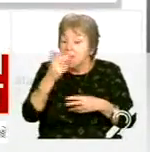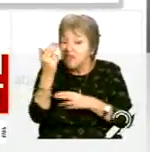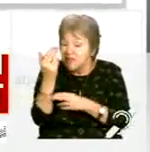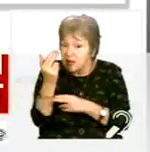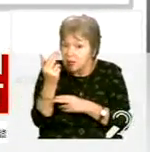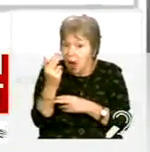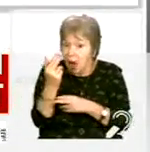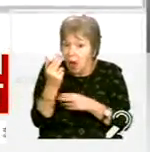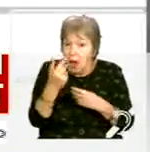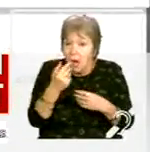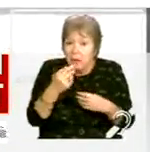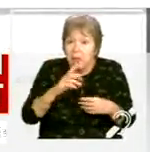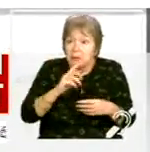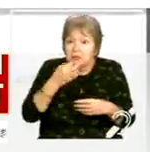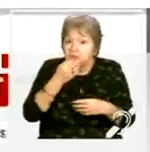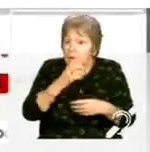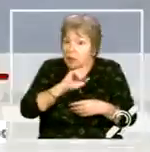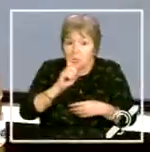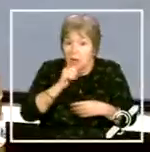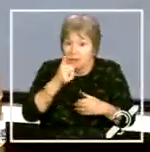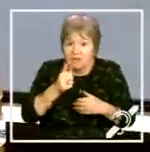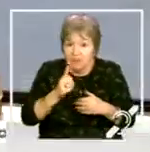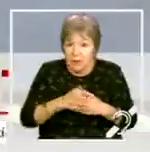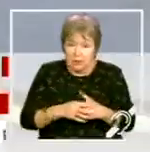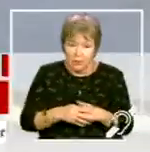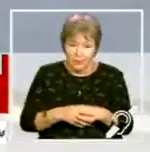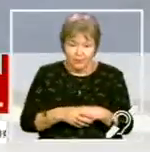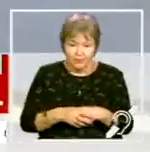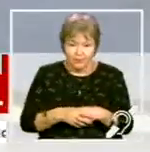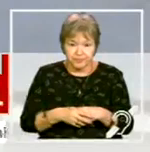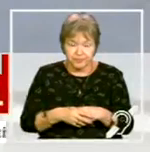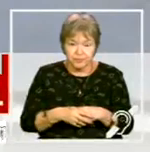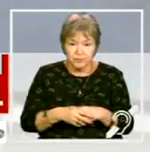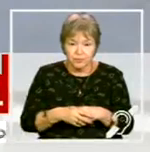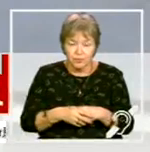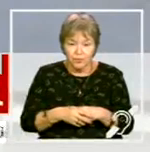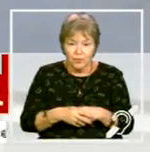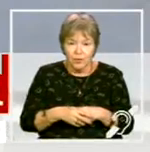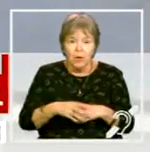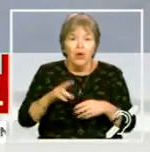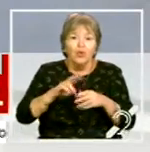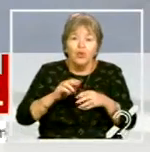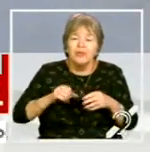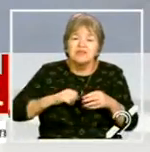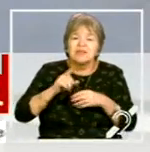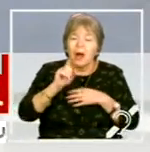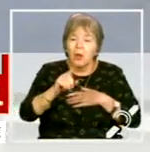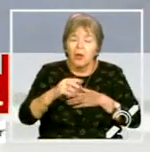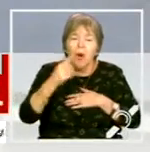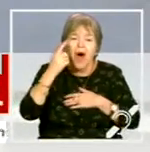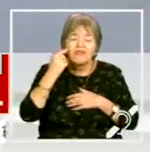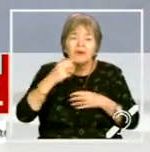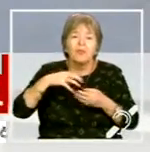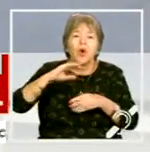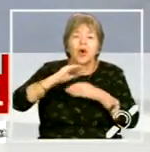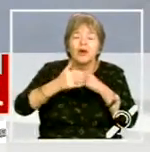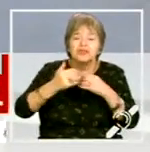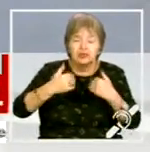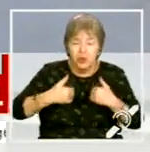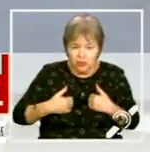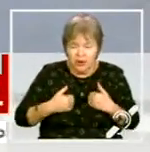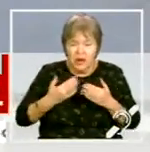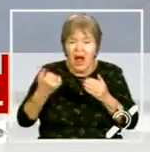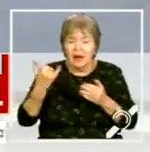care administrează Salina Slănic Prahova. Detalii despre situația de la fața locului ne dă echipa TVR care a ajuns acolo.